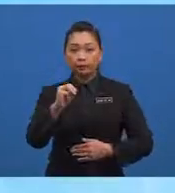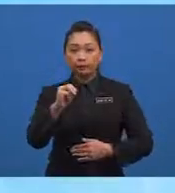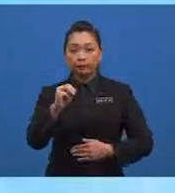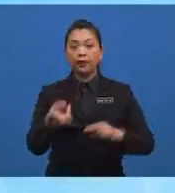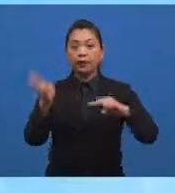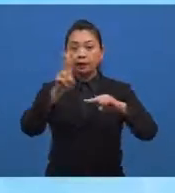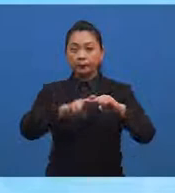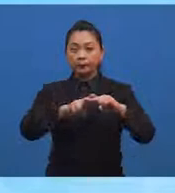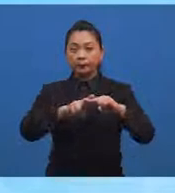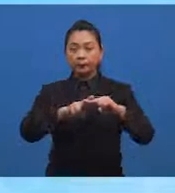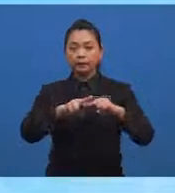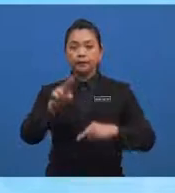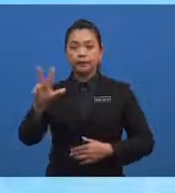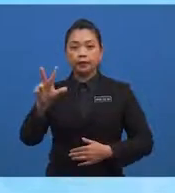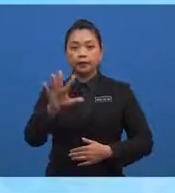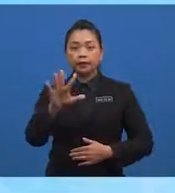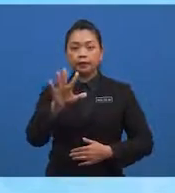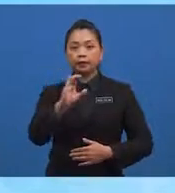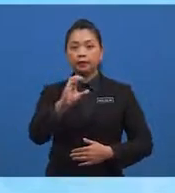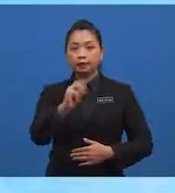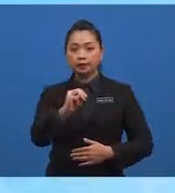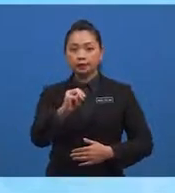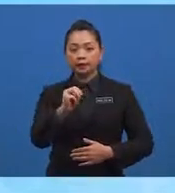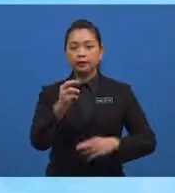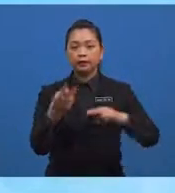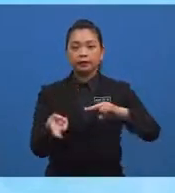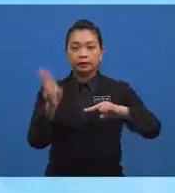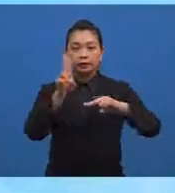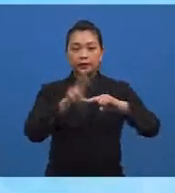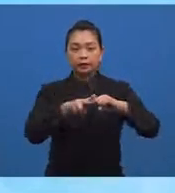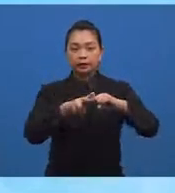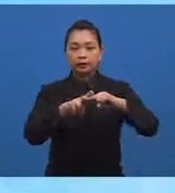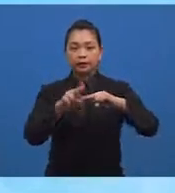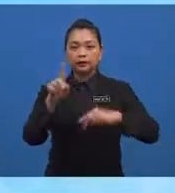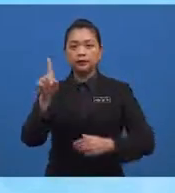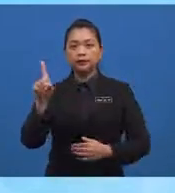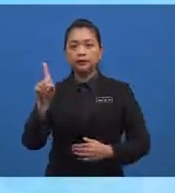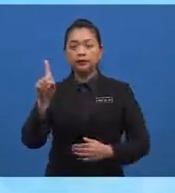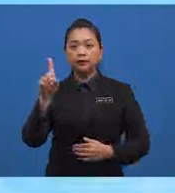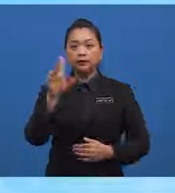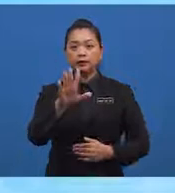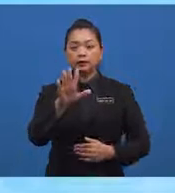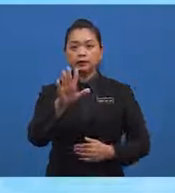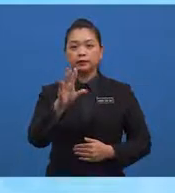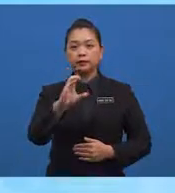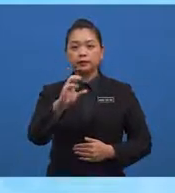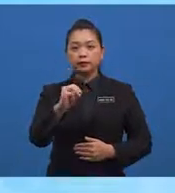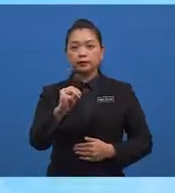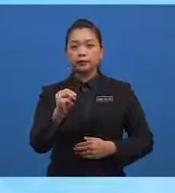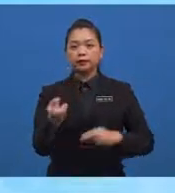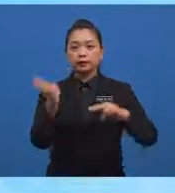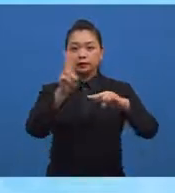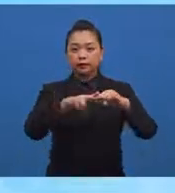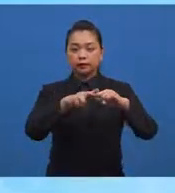cm tambah 35 cm tambah 15 cm